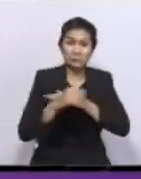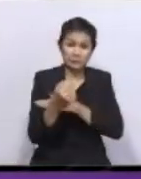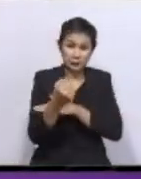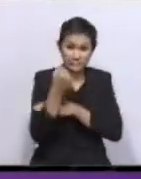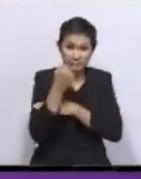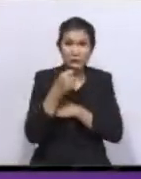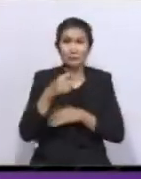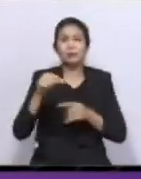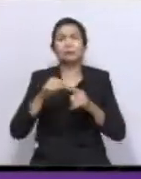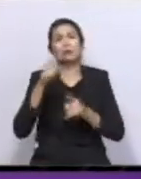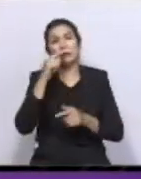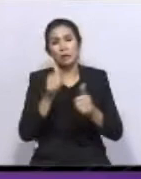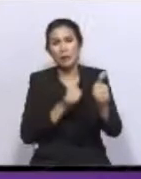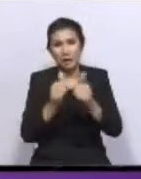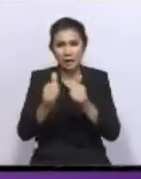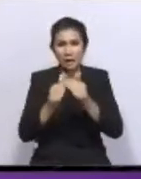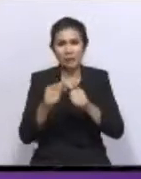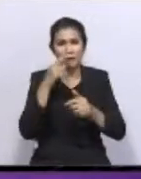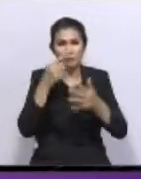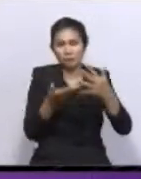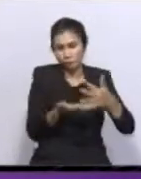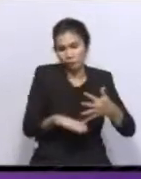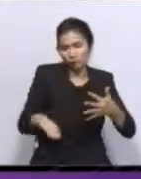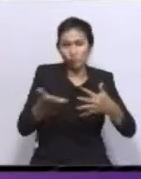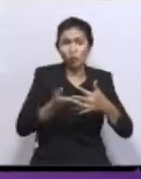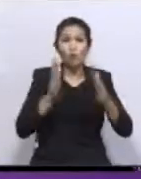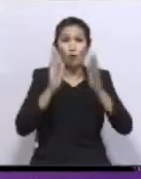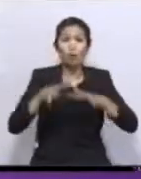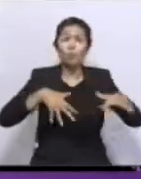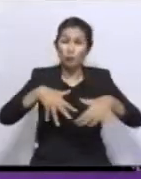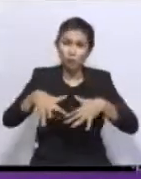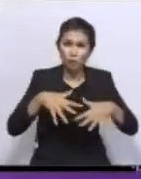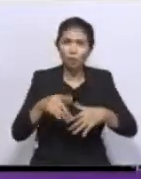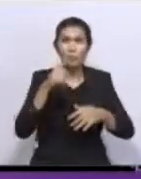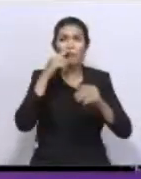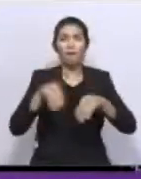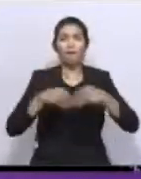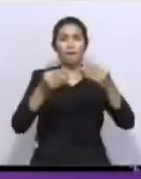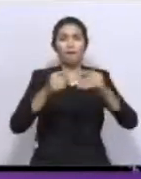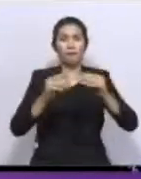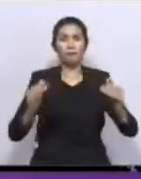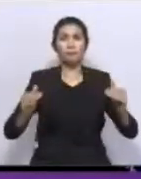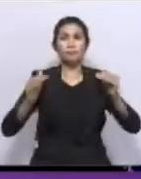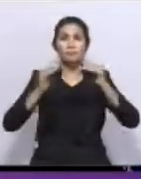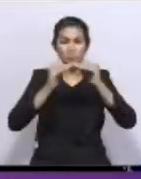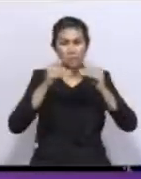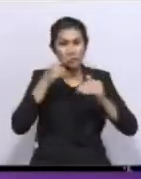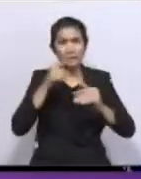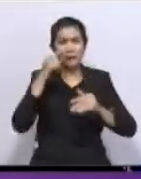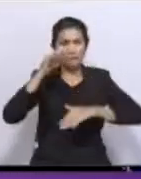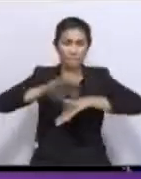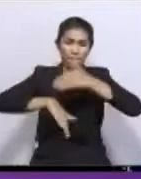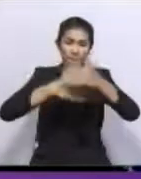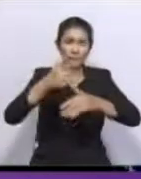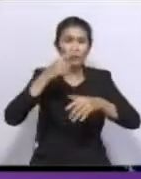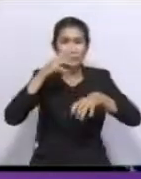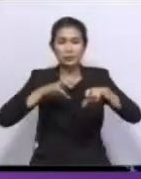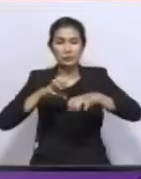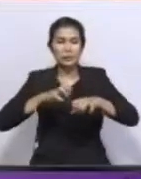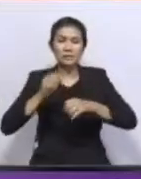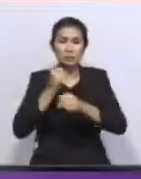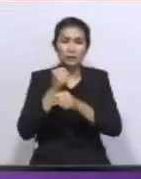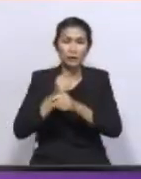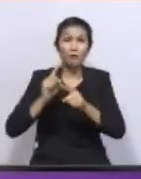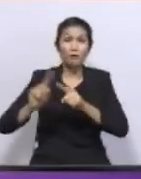ถทางการแข่งขันยกระดับคุณภาพชีวิตประชาชนสร้างความเสมอภาคเท่าเทียมและพัฒนาการบริหารจัดการภาครัฐ